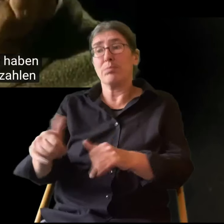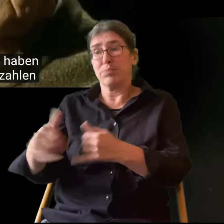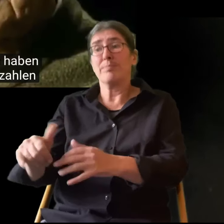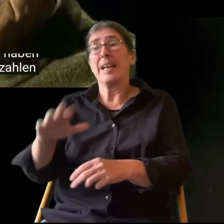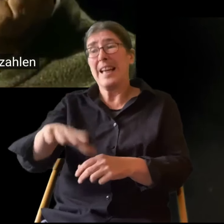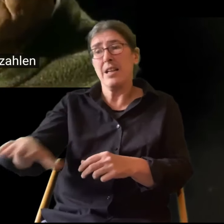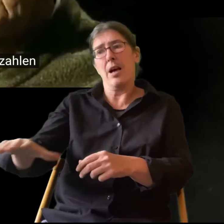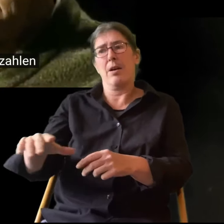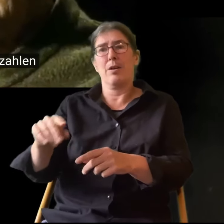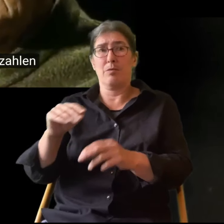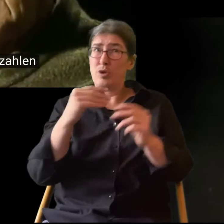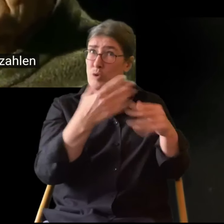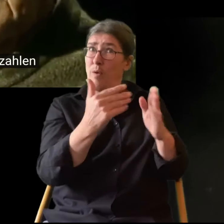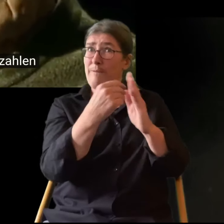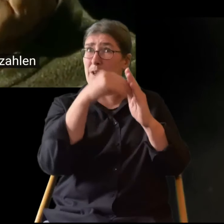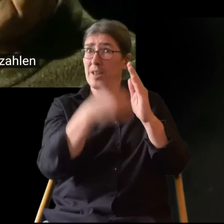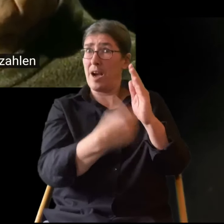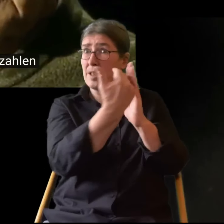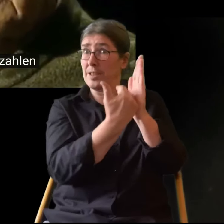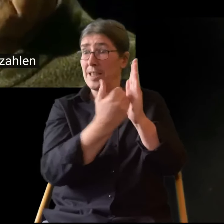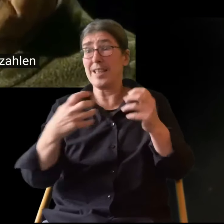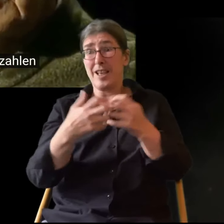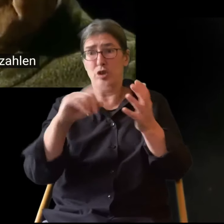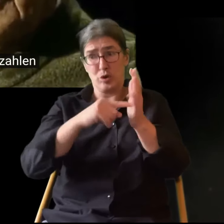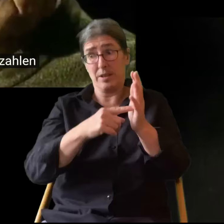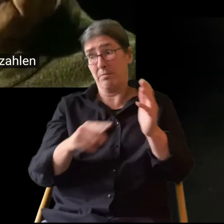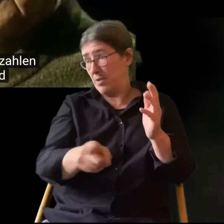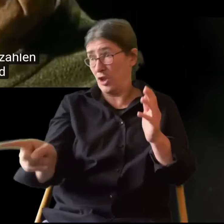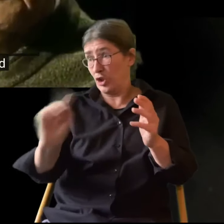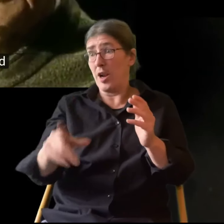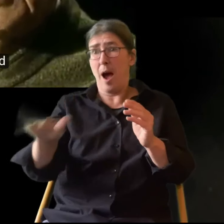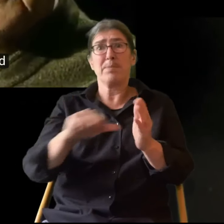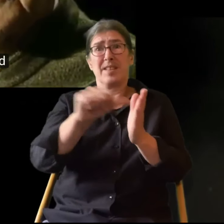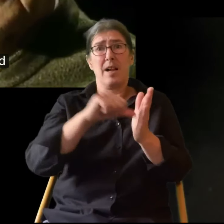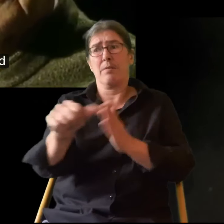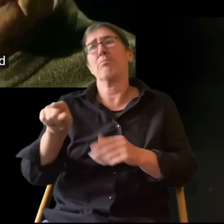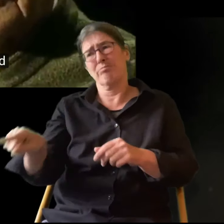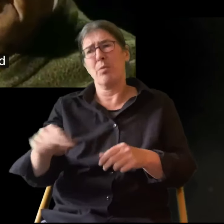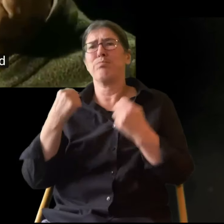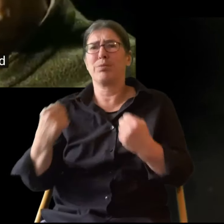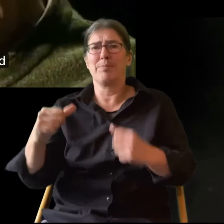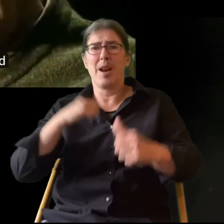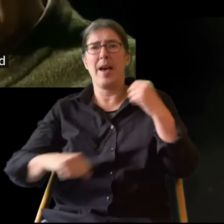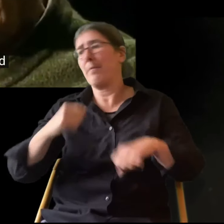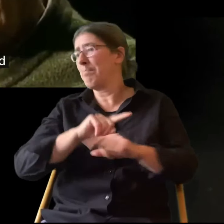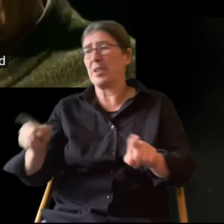alle abzahlen sollt, dann habt ihr bis zu eurem Tode und darüber hinaus